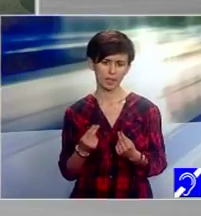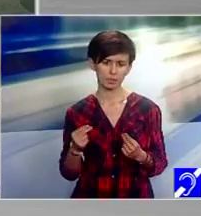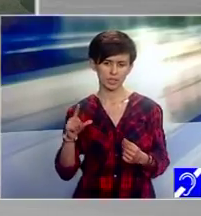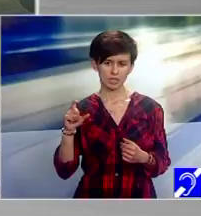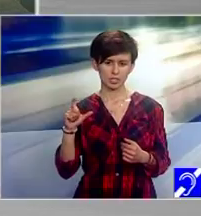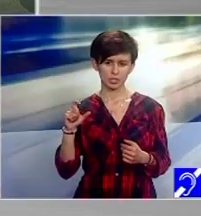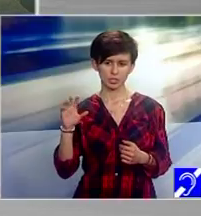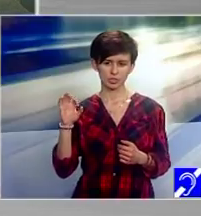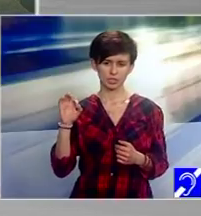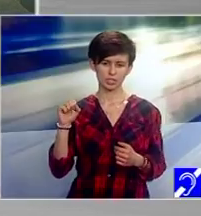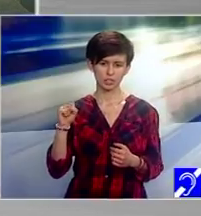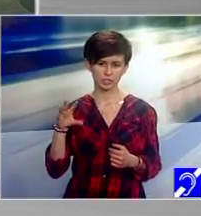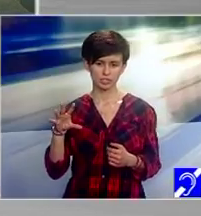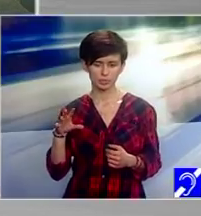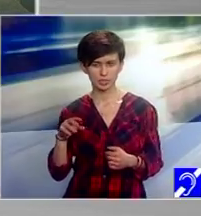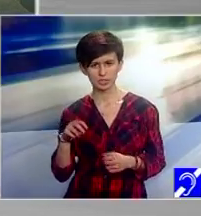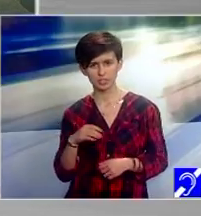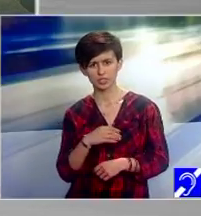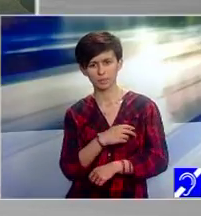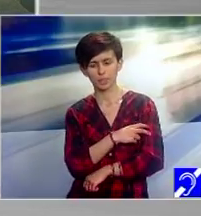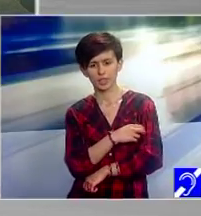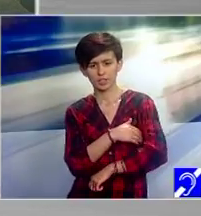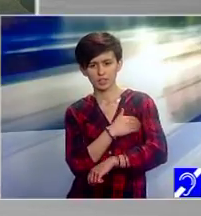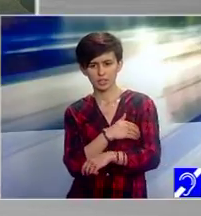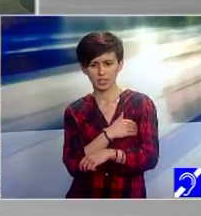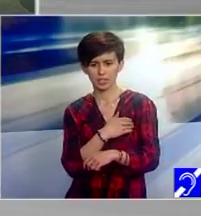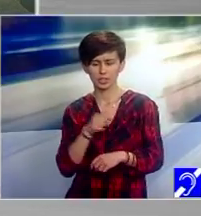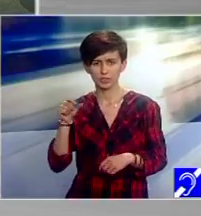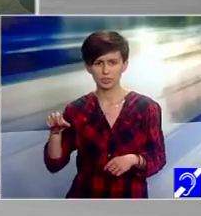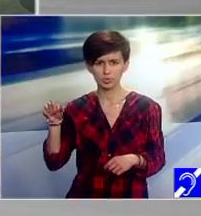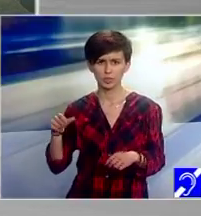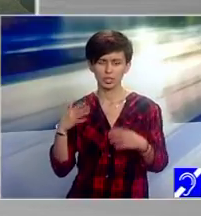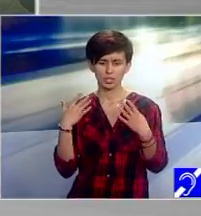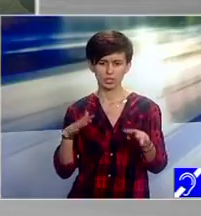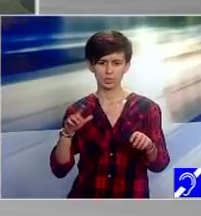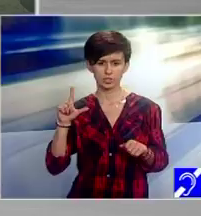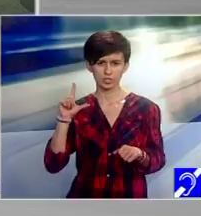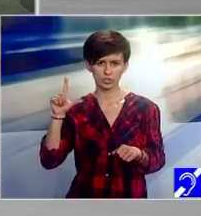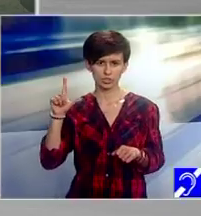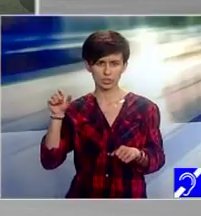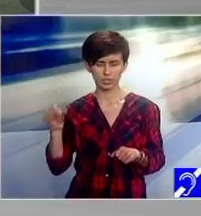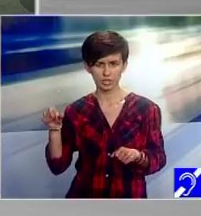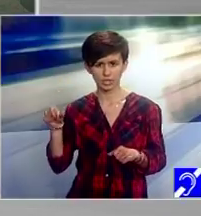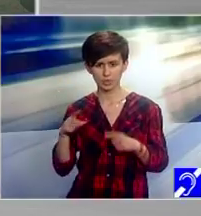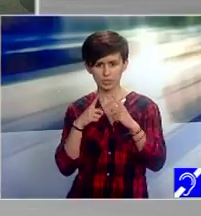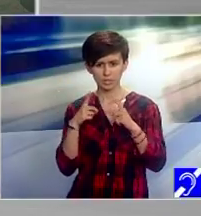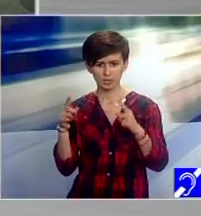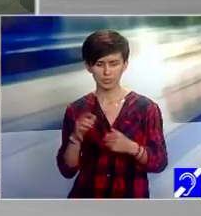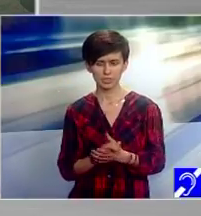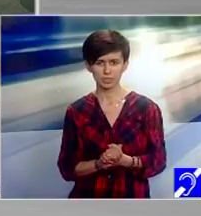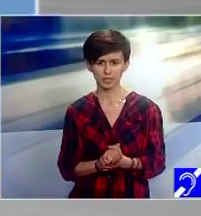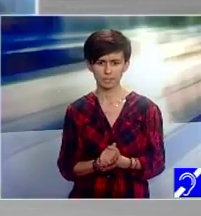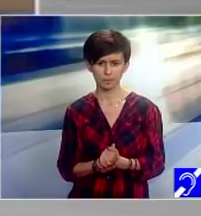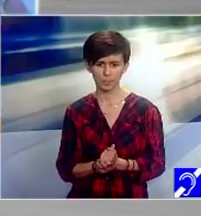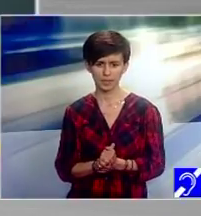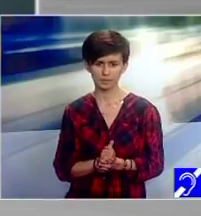215 elevi și cu un personal de 92 cadre didactice. Să le spunem celor care ne urmăresc acum